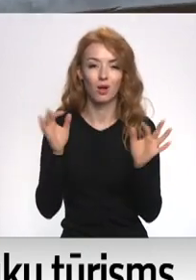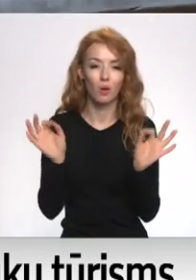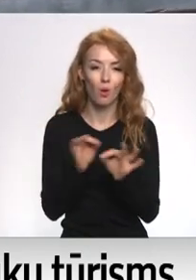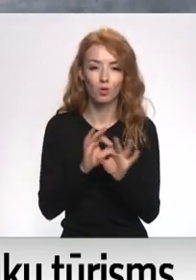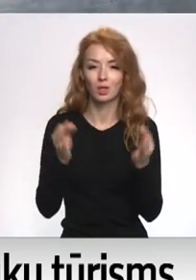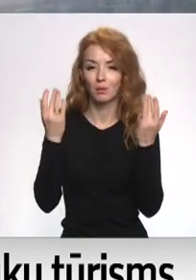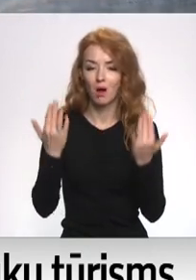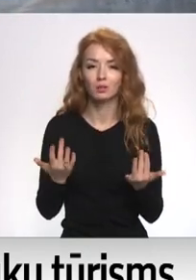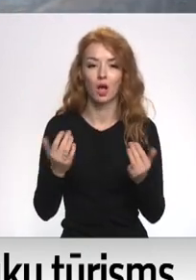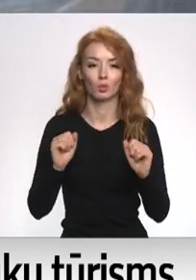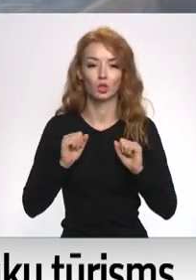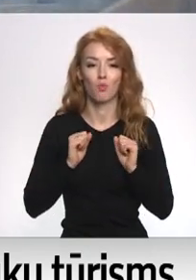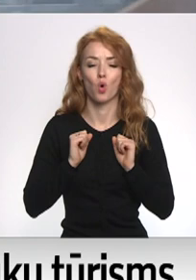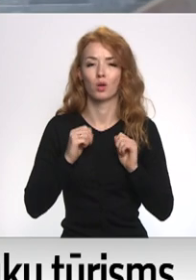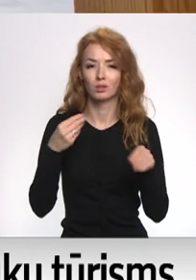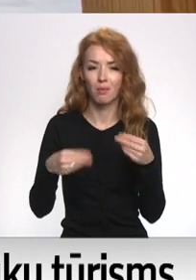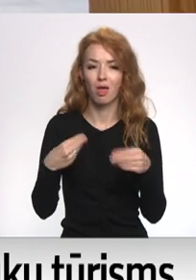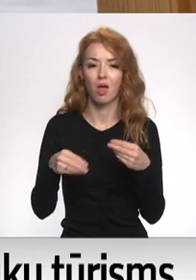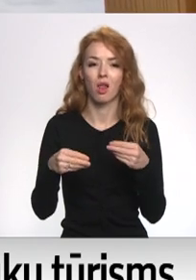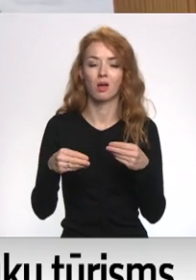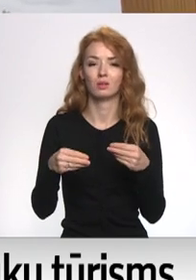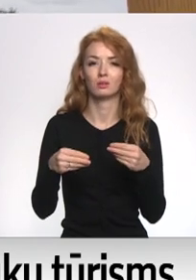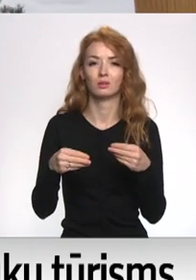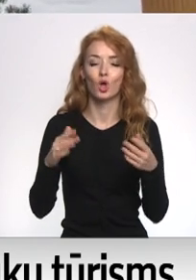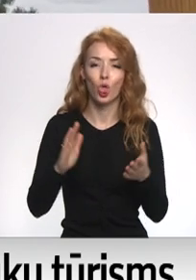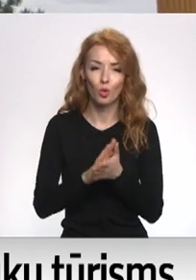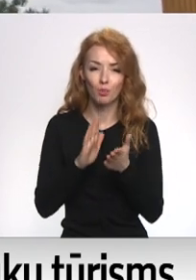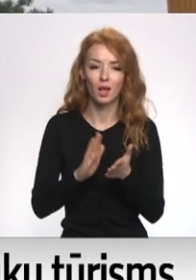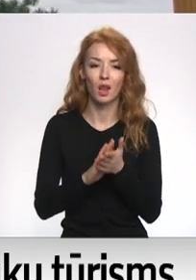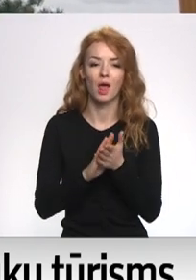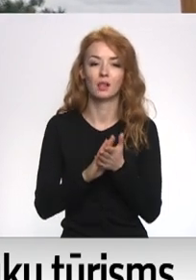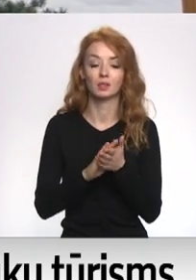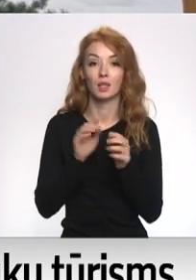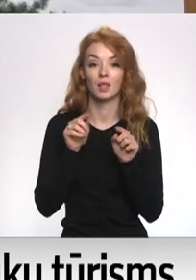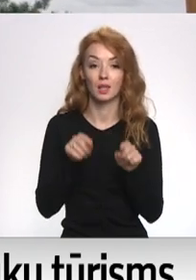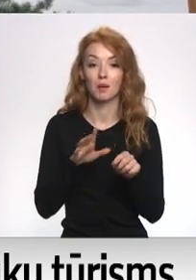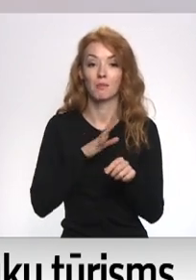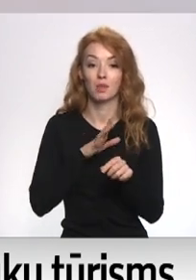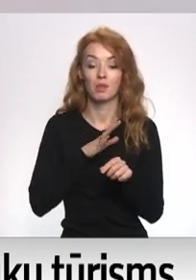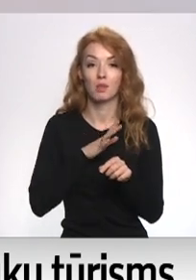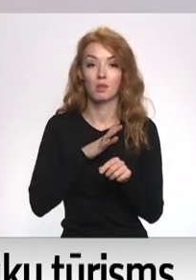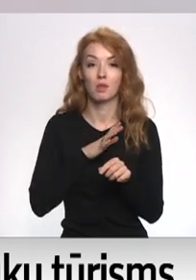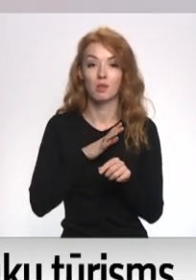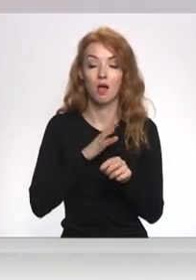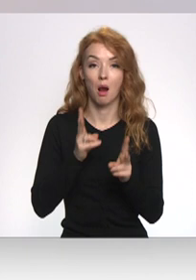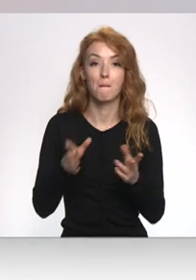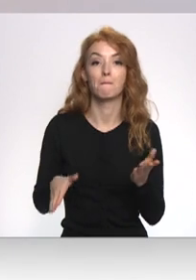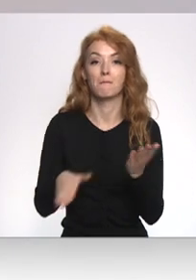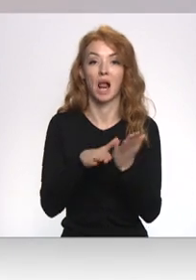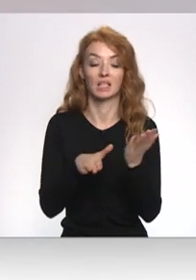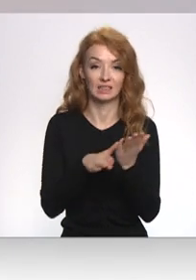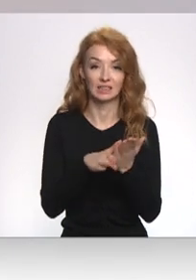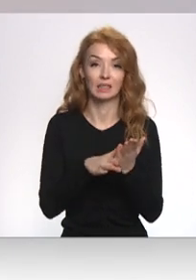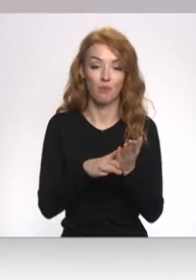koncerti, pasākumi, sporta spēles, jubilējas. Un tie ir bijuši, faktiski ir izvilkuši to lauku turismu